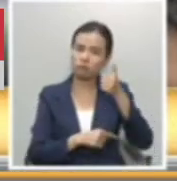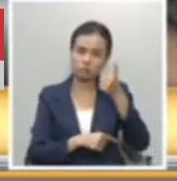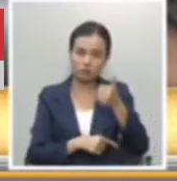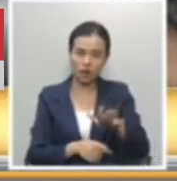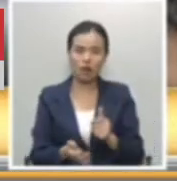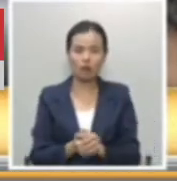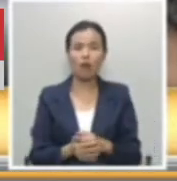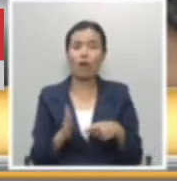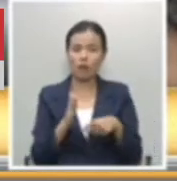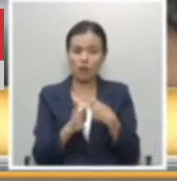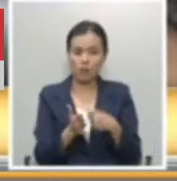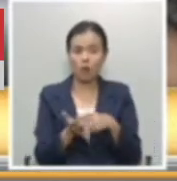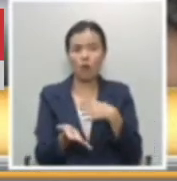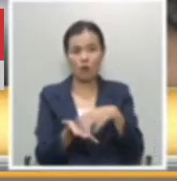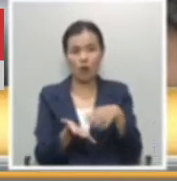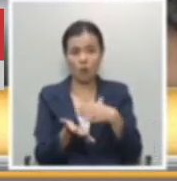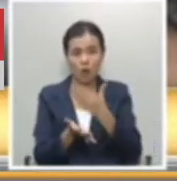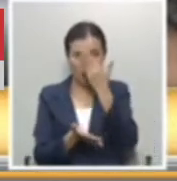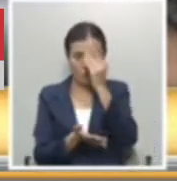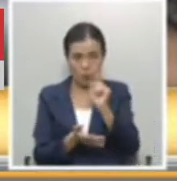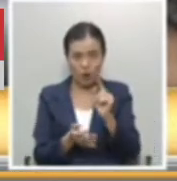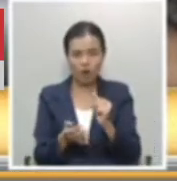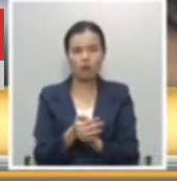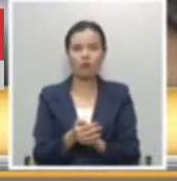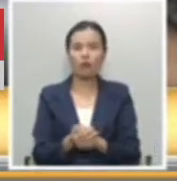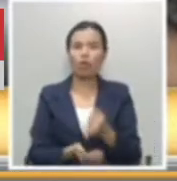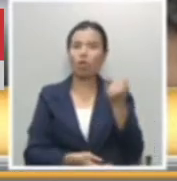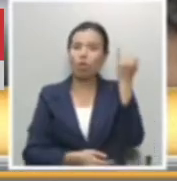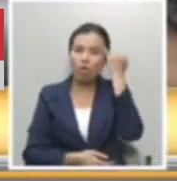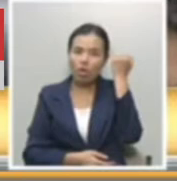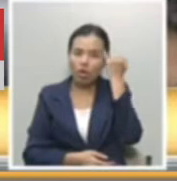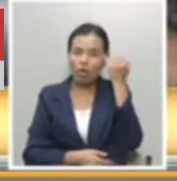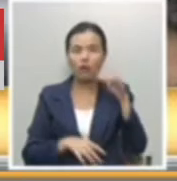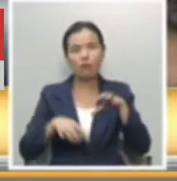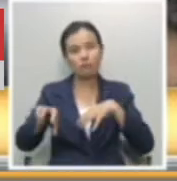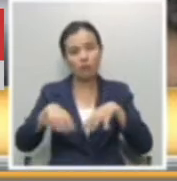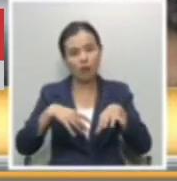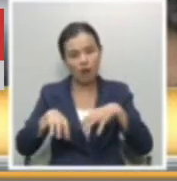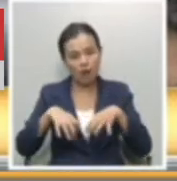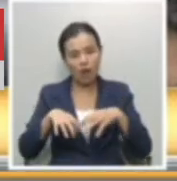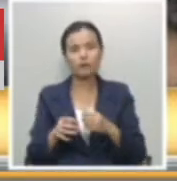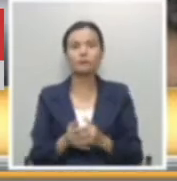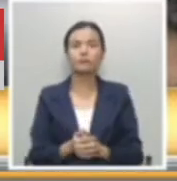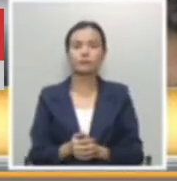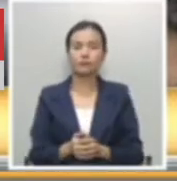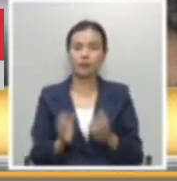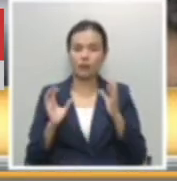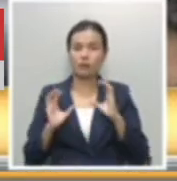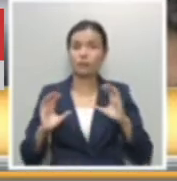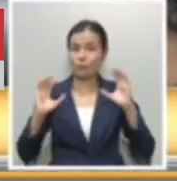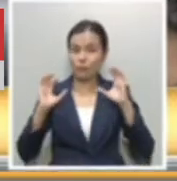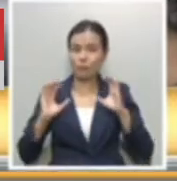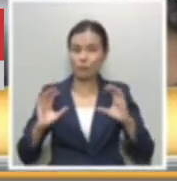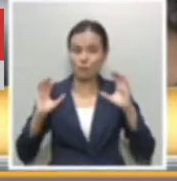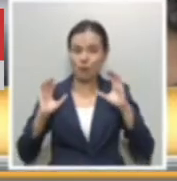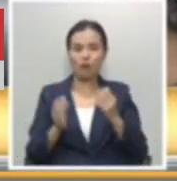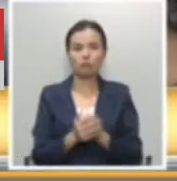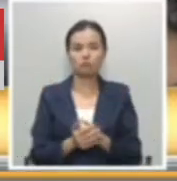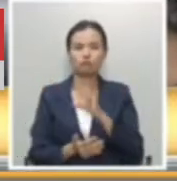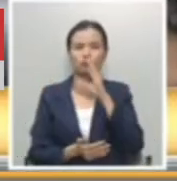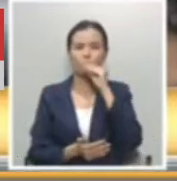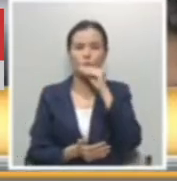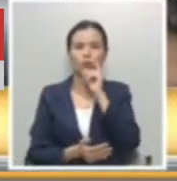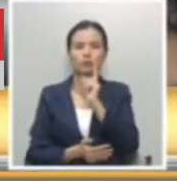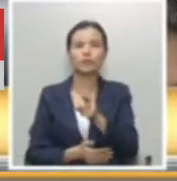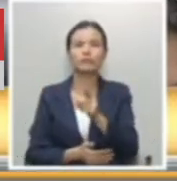อย่างที่ผมได้กราบเรียนไปเมื่อสักครู่ก็ขาดความรู้ความเข้าใจในการบริหารแล้วเนี่ยนะครับรัฐบาลไม่ชอบพูดความจริง